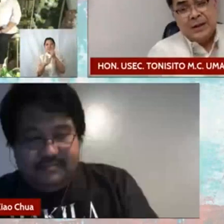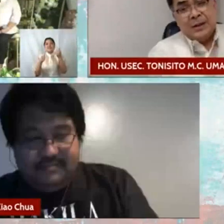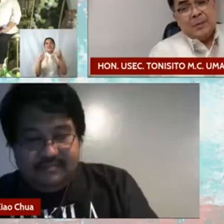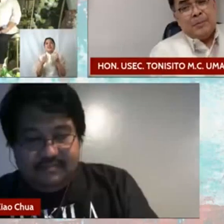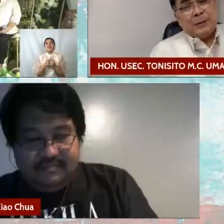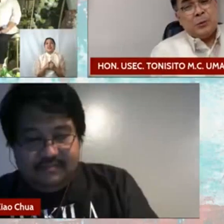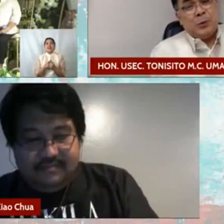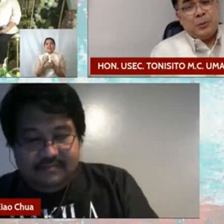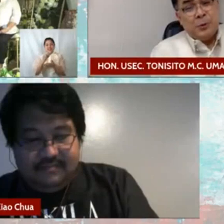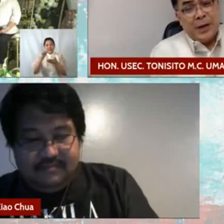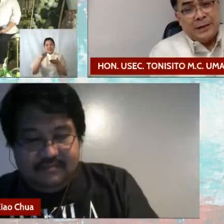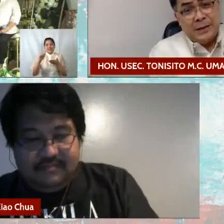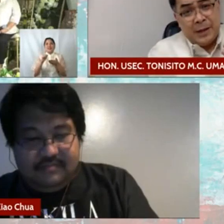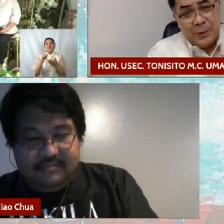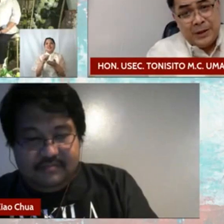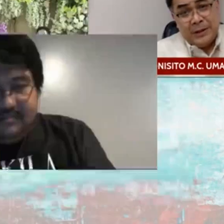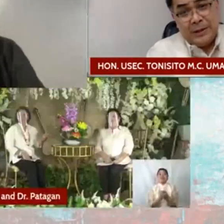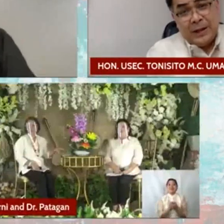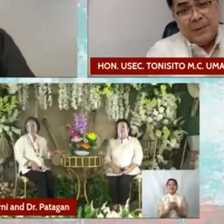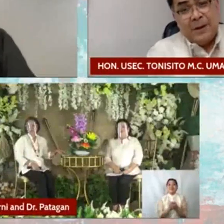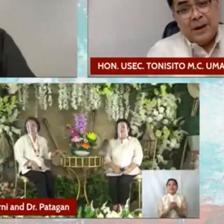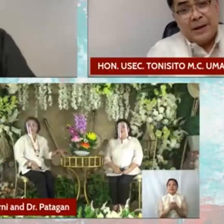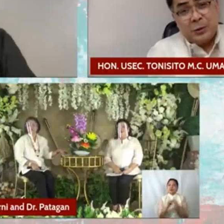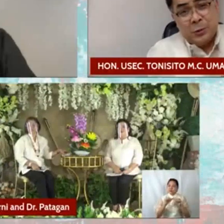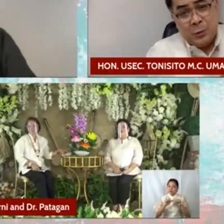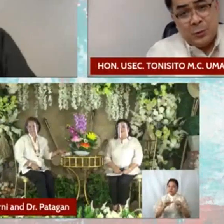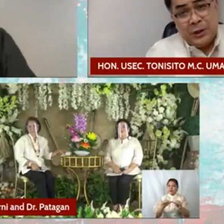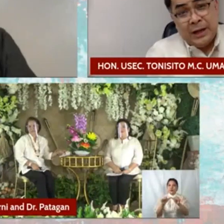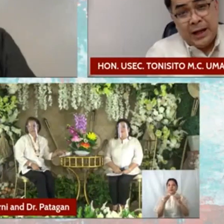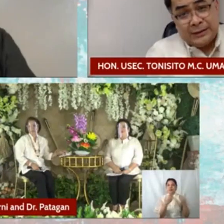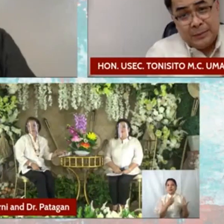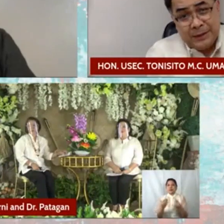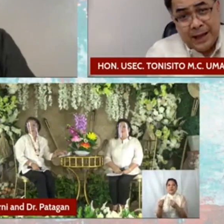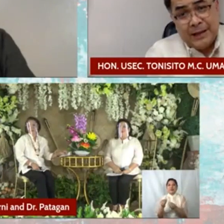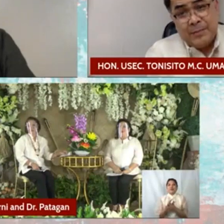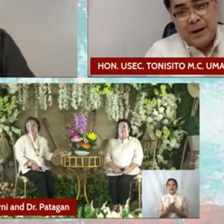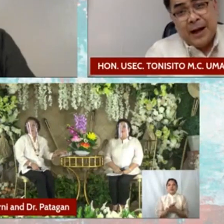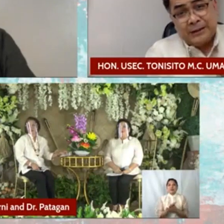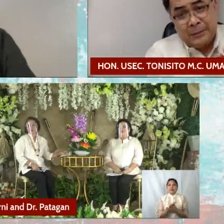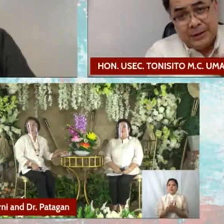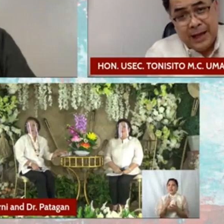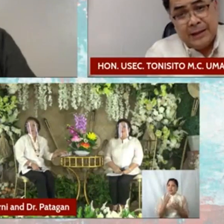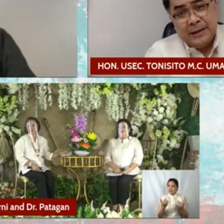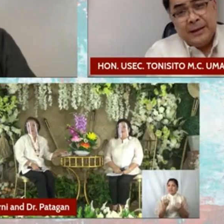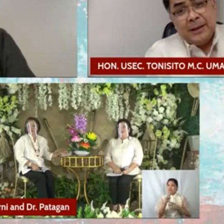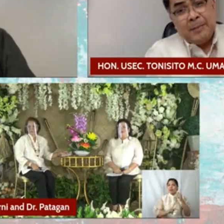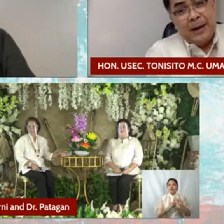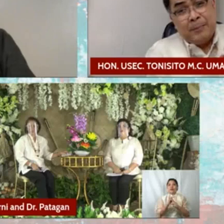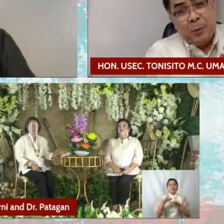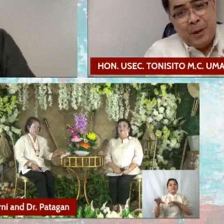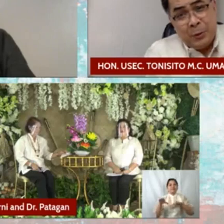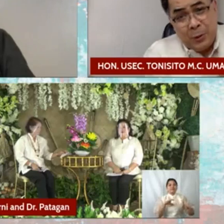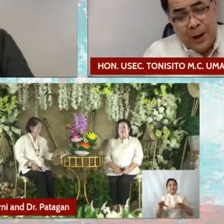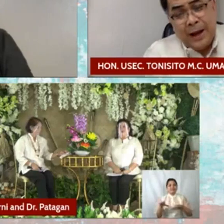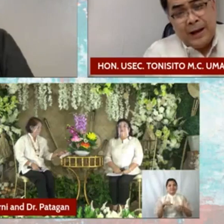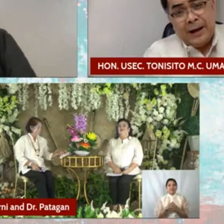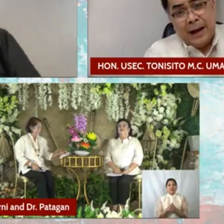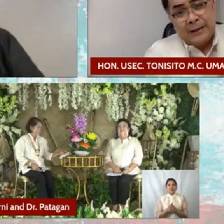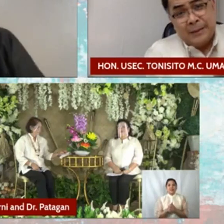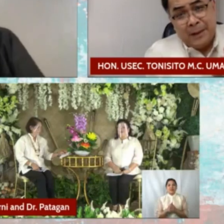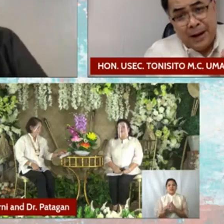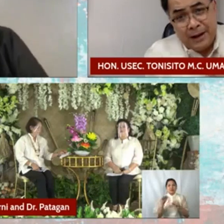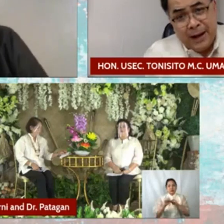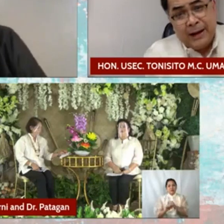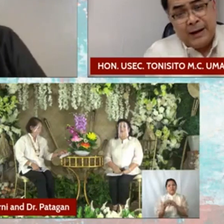secretaries, patuloy po nating gawin ang mga ganitong uri ng aktibidad, mga aktibidad para po maunawaan